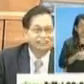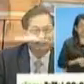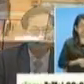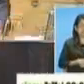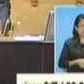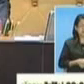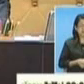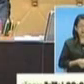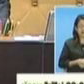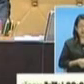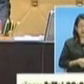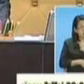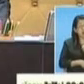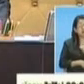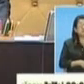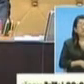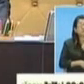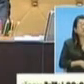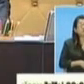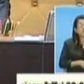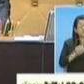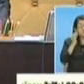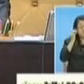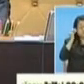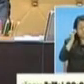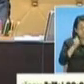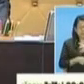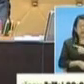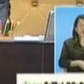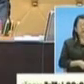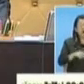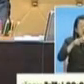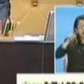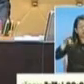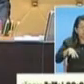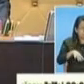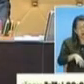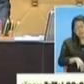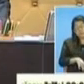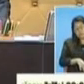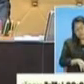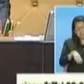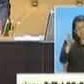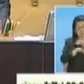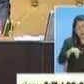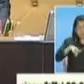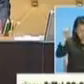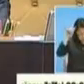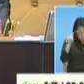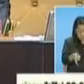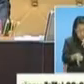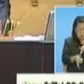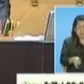ท่าน เพราะความหมายก็คือผมเป็นควายผมไม่ใช่ควายเป็นควายประชาชนไม่เลือกผมครับท่านประธาน ไม่ได้